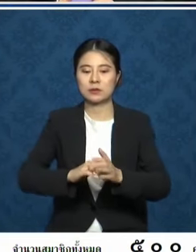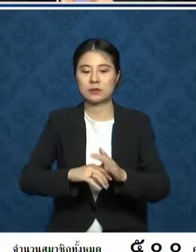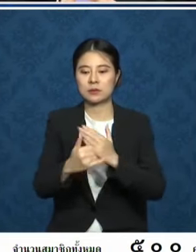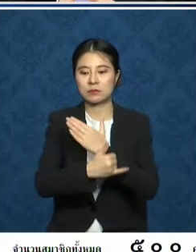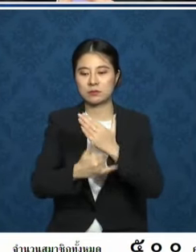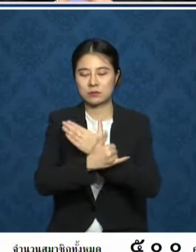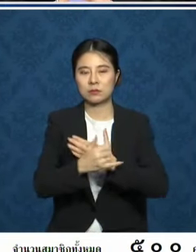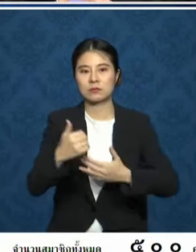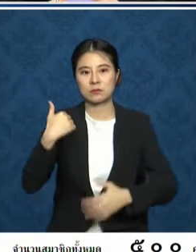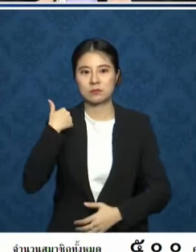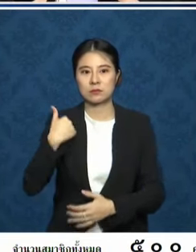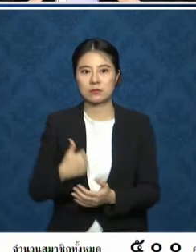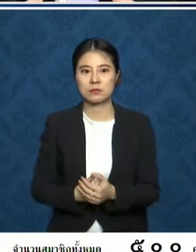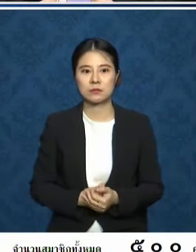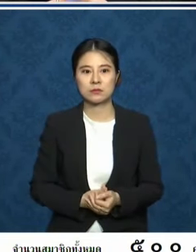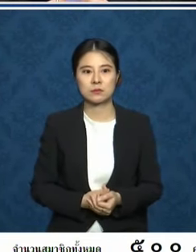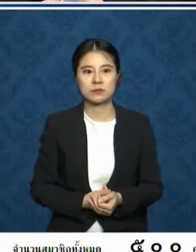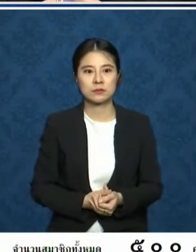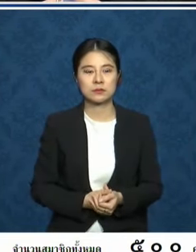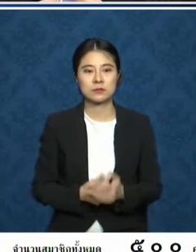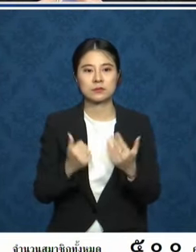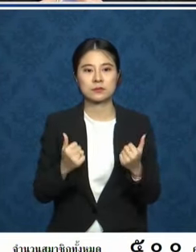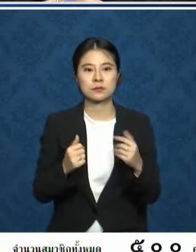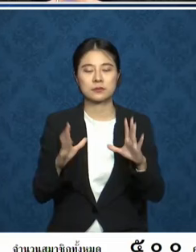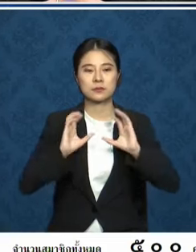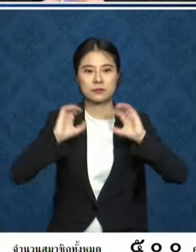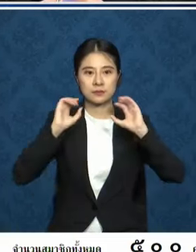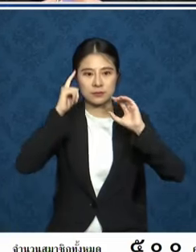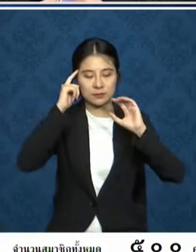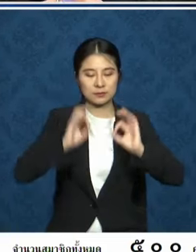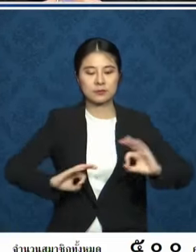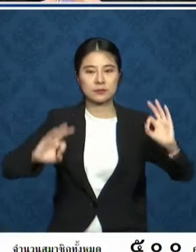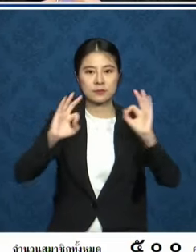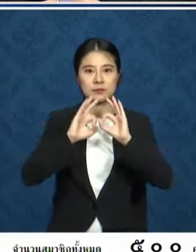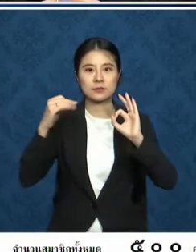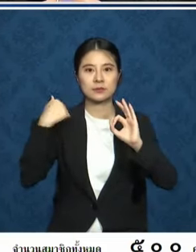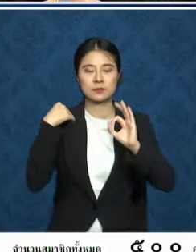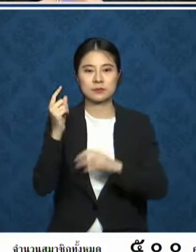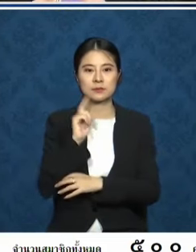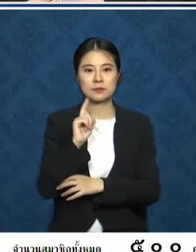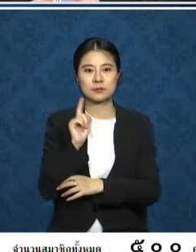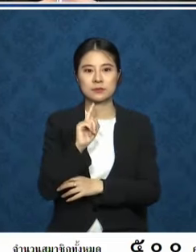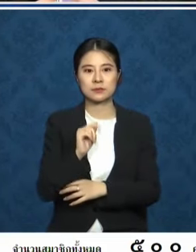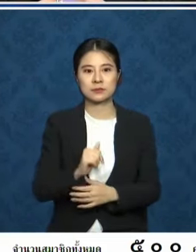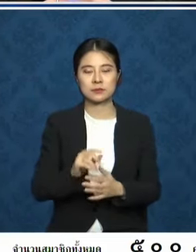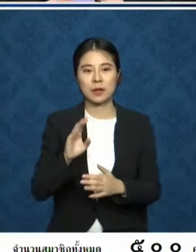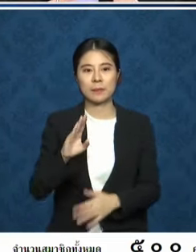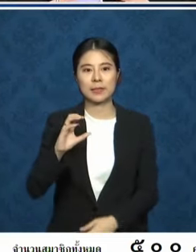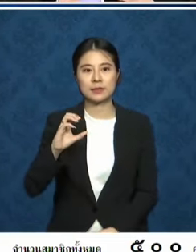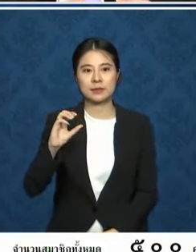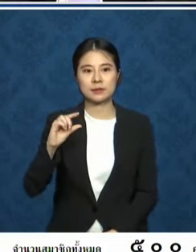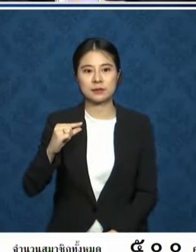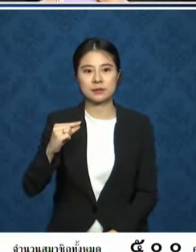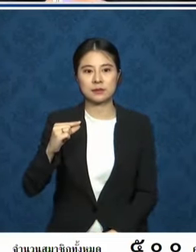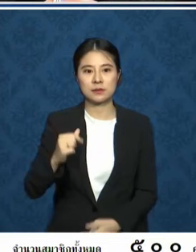ฐานรากซึ่งทางรัฐบาลทุกยุคให้ความสำคัญดังนั้นเรื่องของ BCG จะ